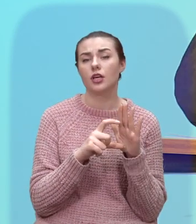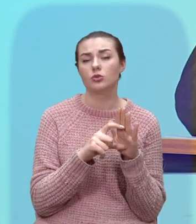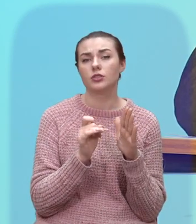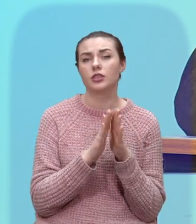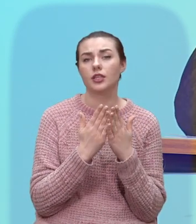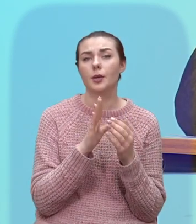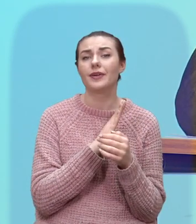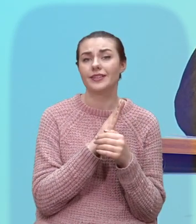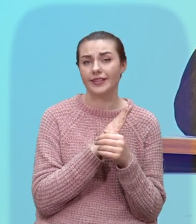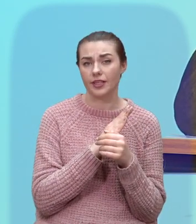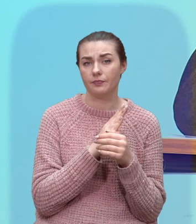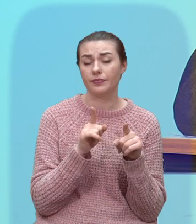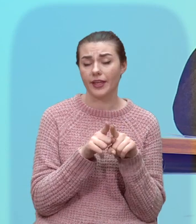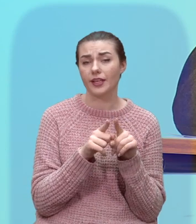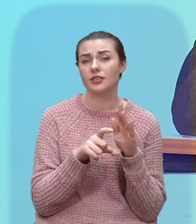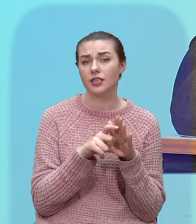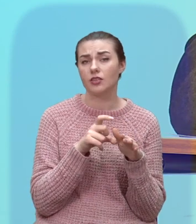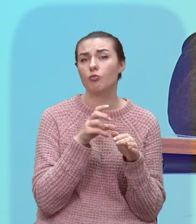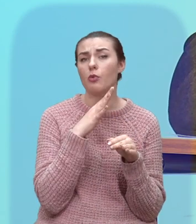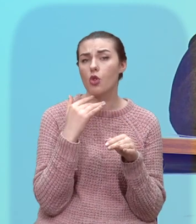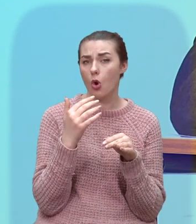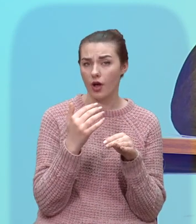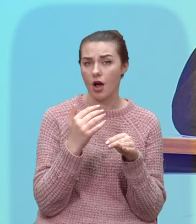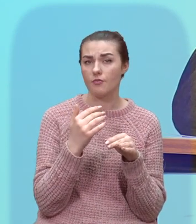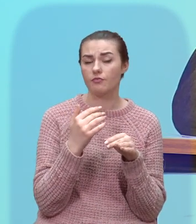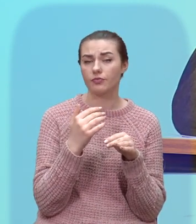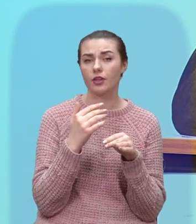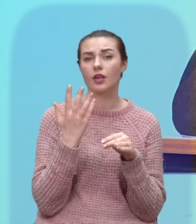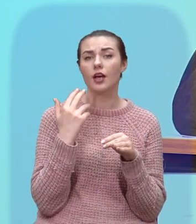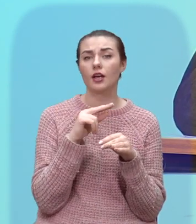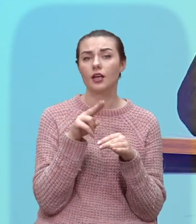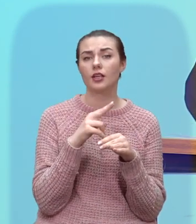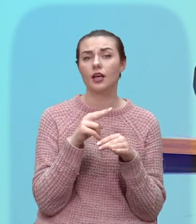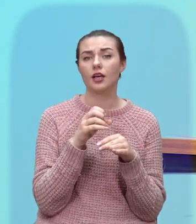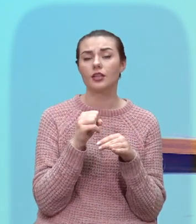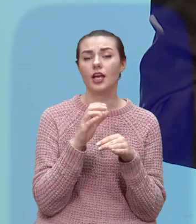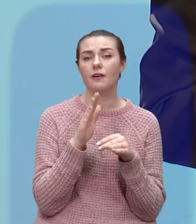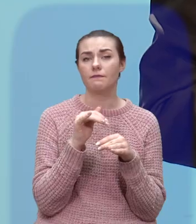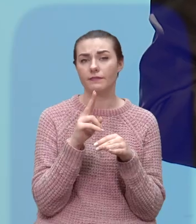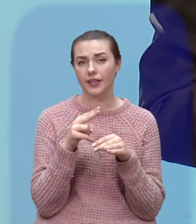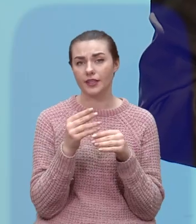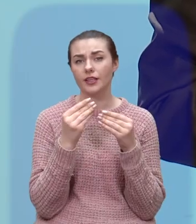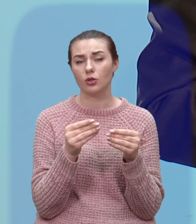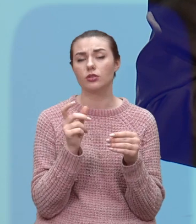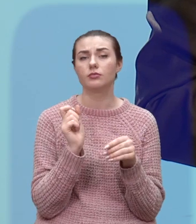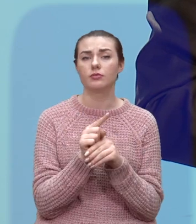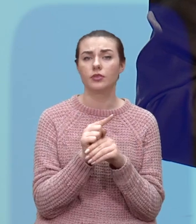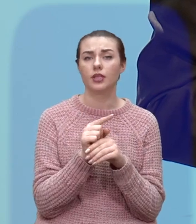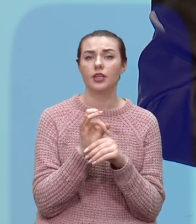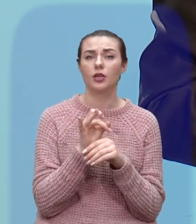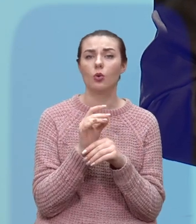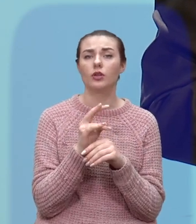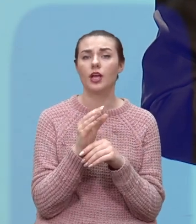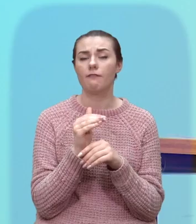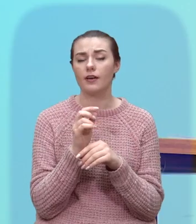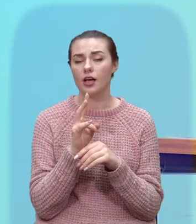тексту из книги бытие хотя таких текстов много конечно же вот когда да не когда давид дает поручение